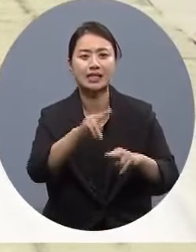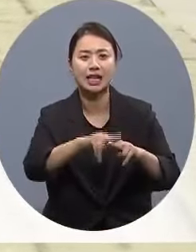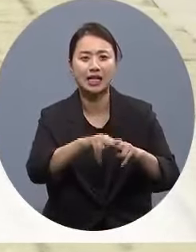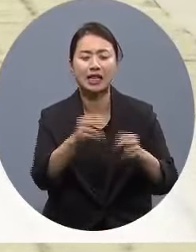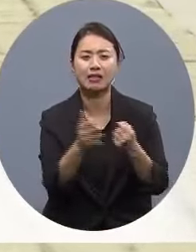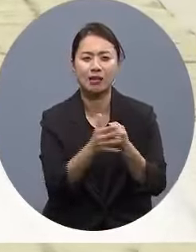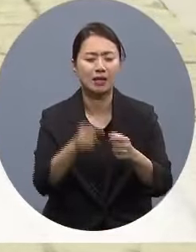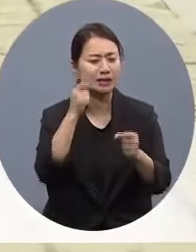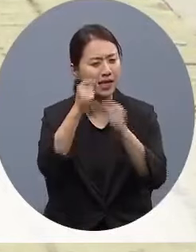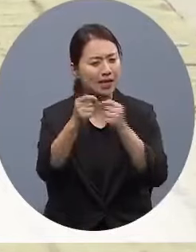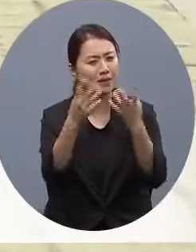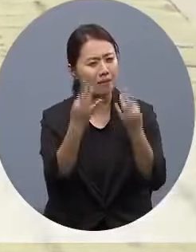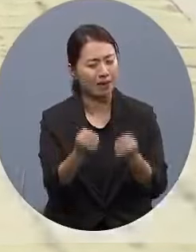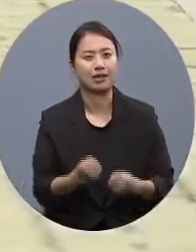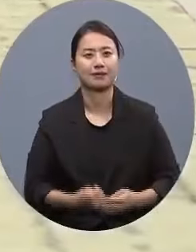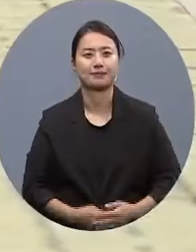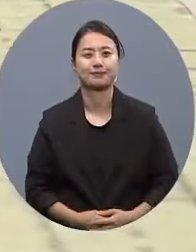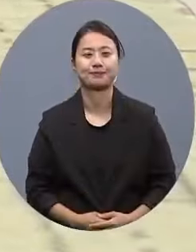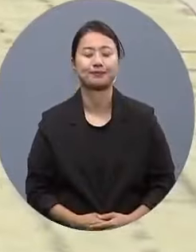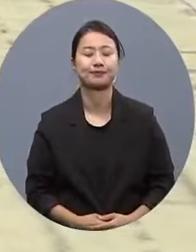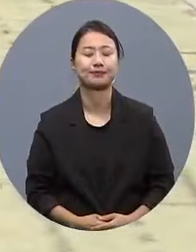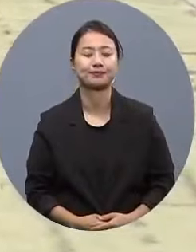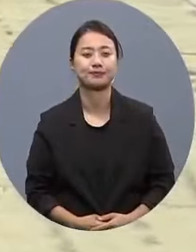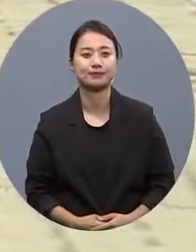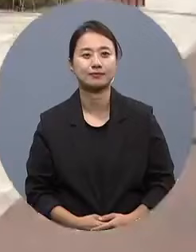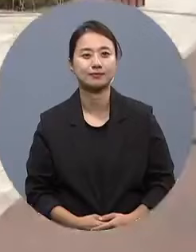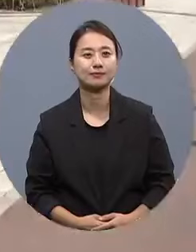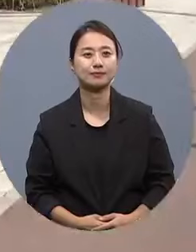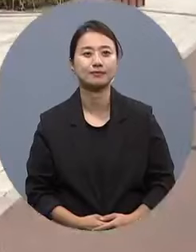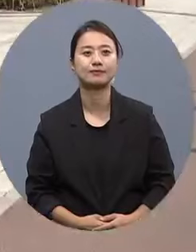사기에 미끼가 되고 있습니다 정인곤